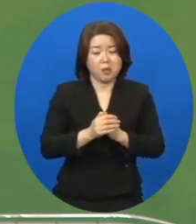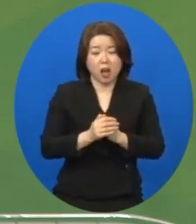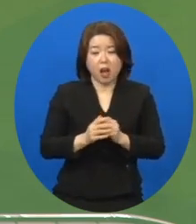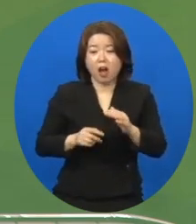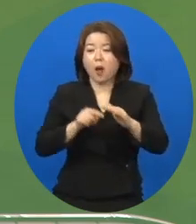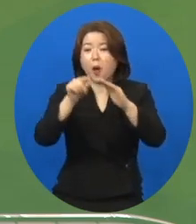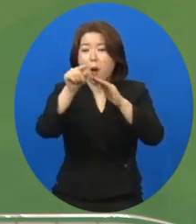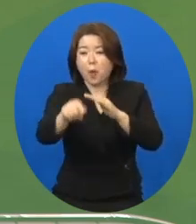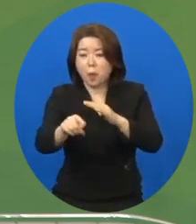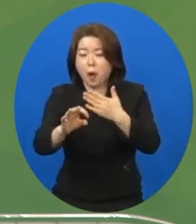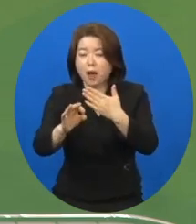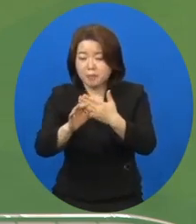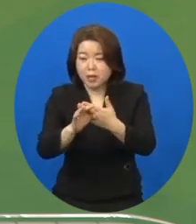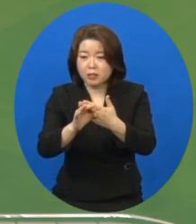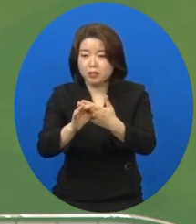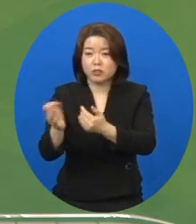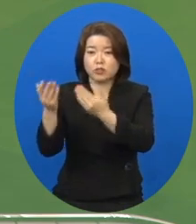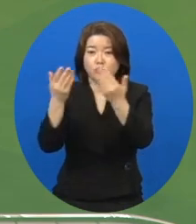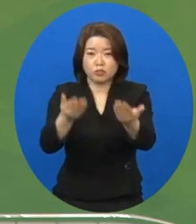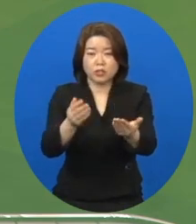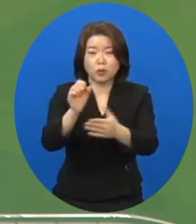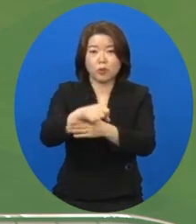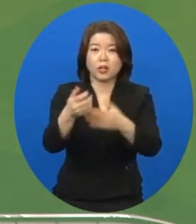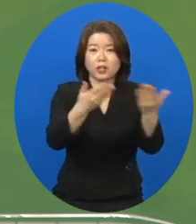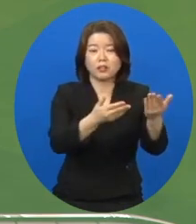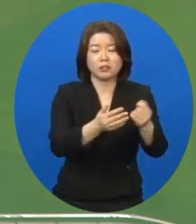못 들어가요.